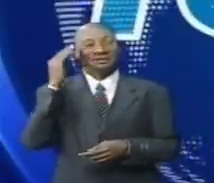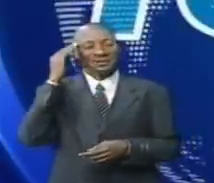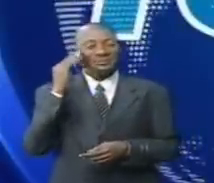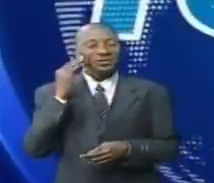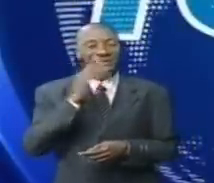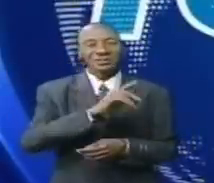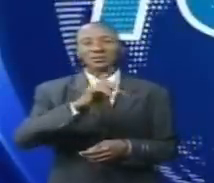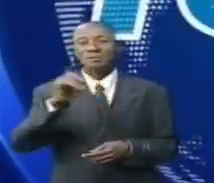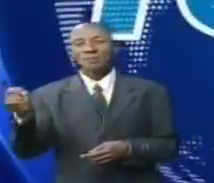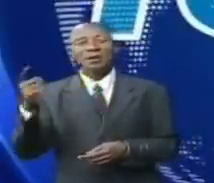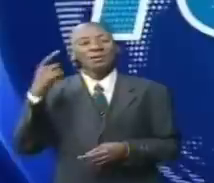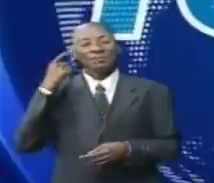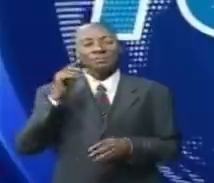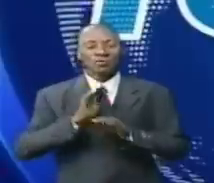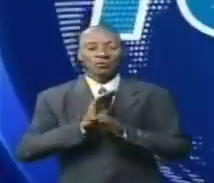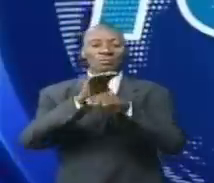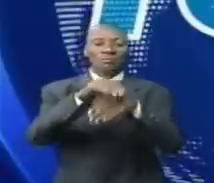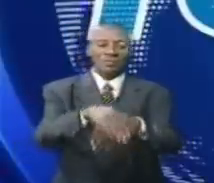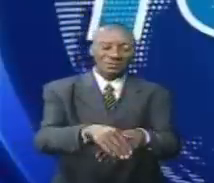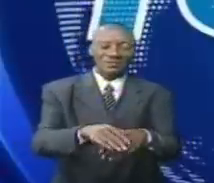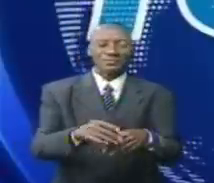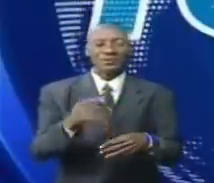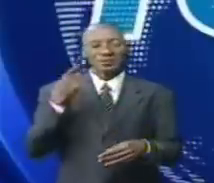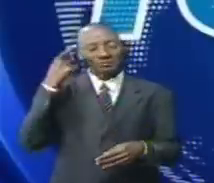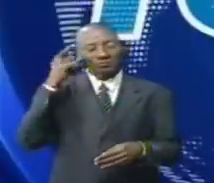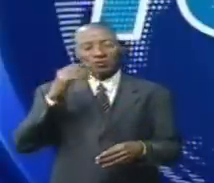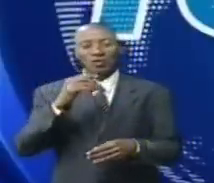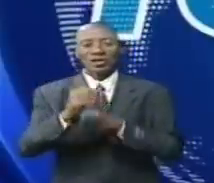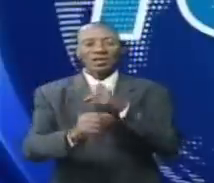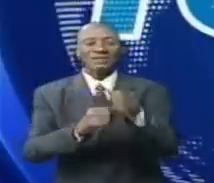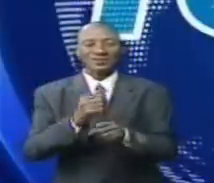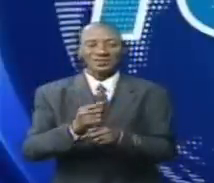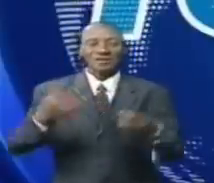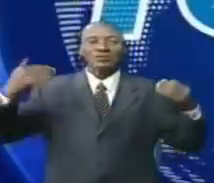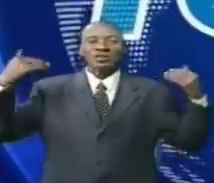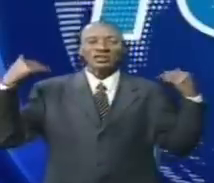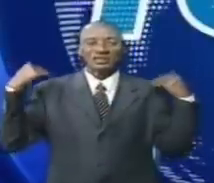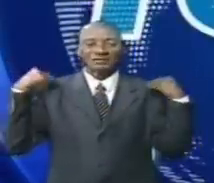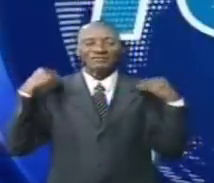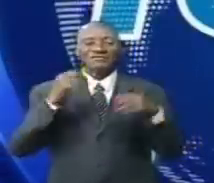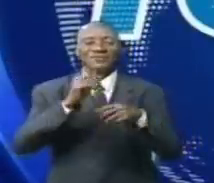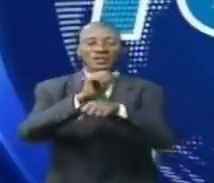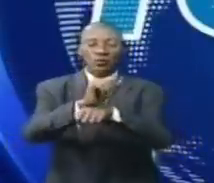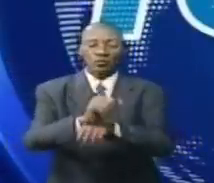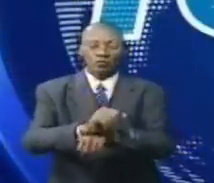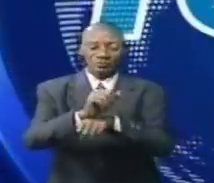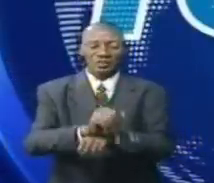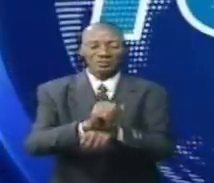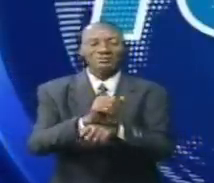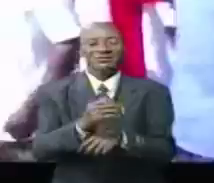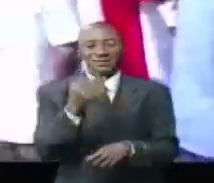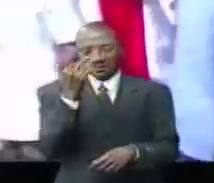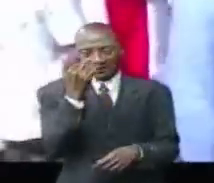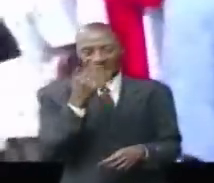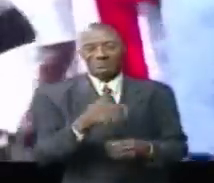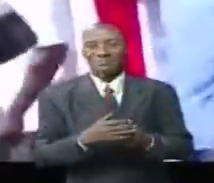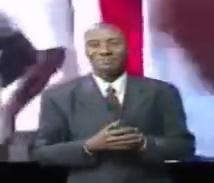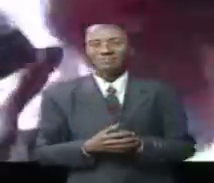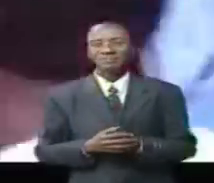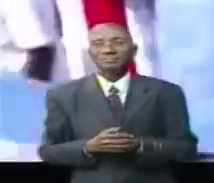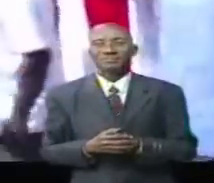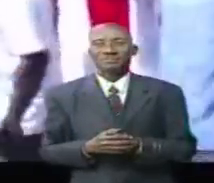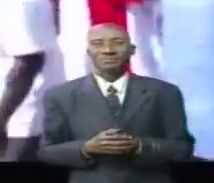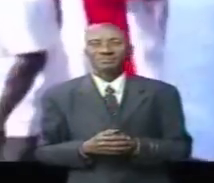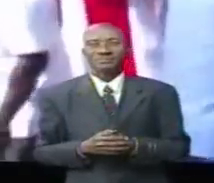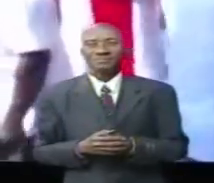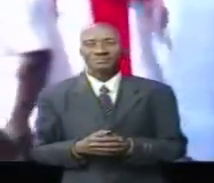de protéger les patrimoines culturels et touristiques du peuple Yeke Bobo Samba pour les commentaires.